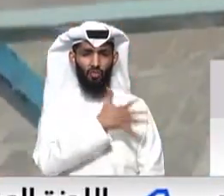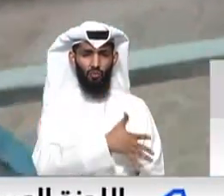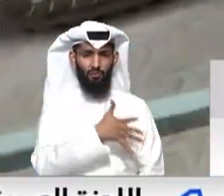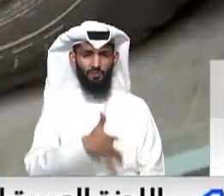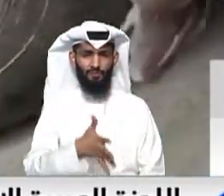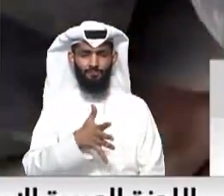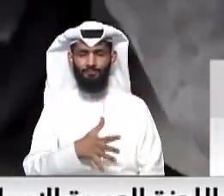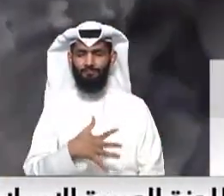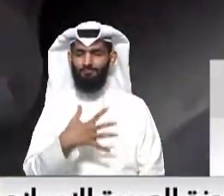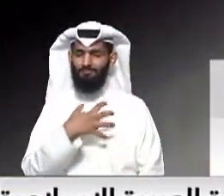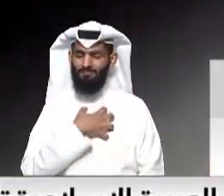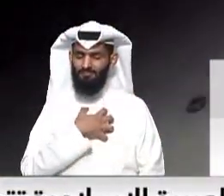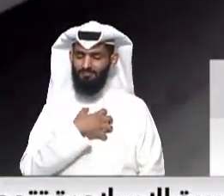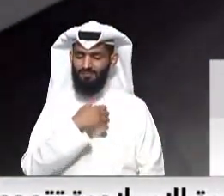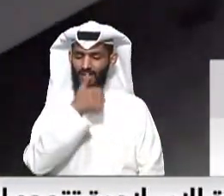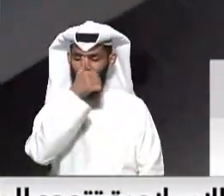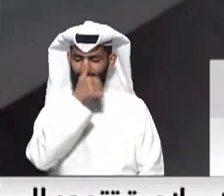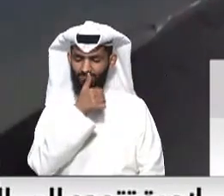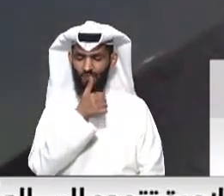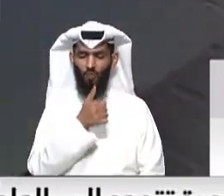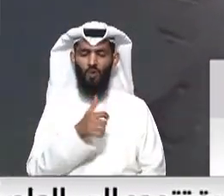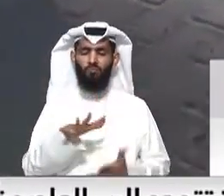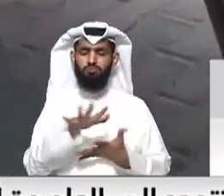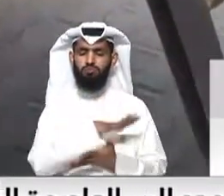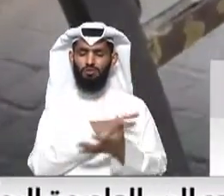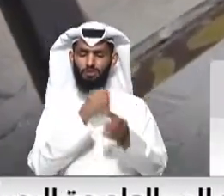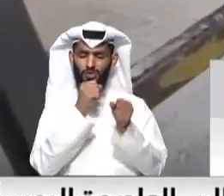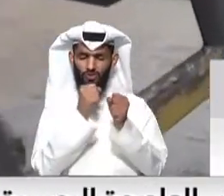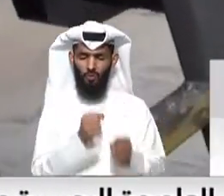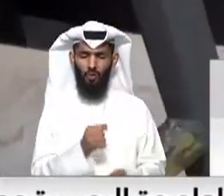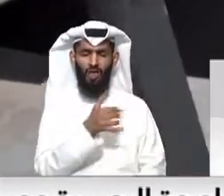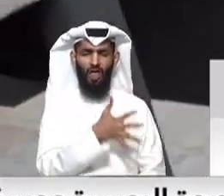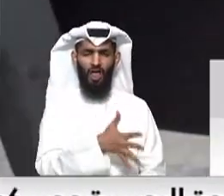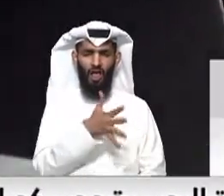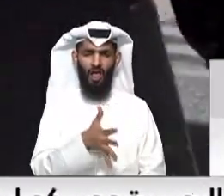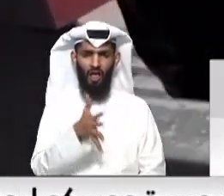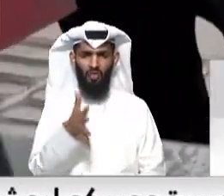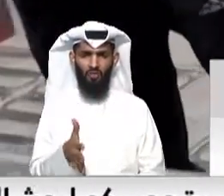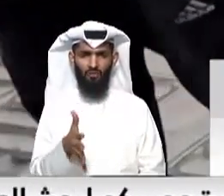وكارثي، مؤكدا على أن أطفال غزة لا